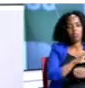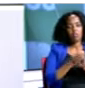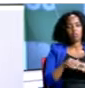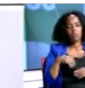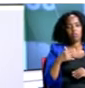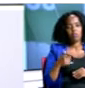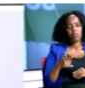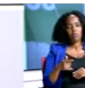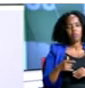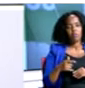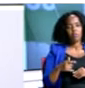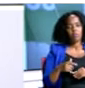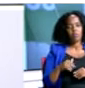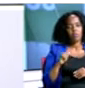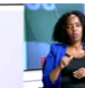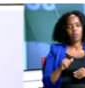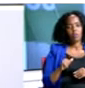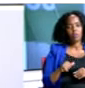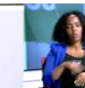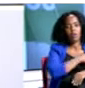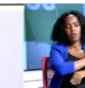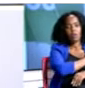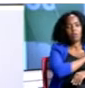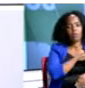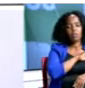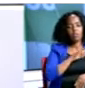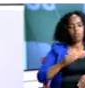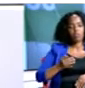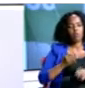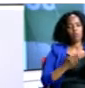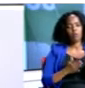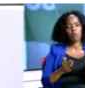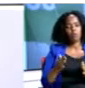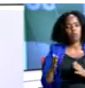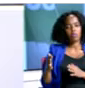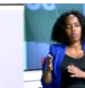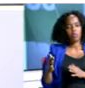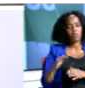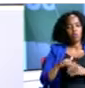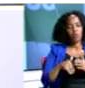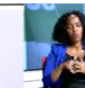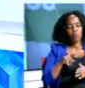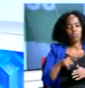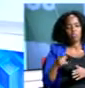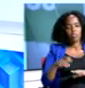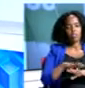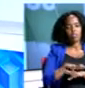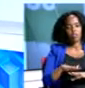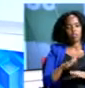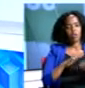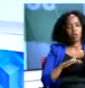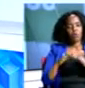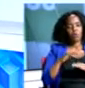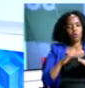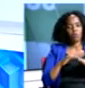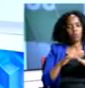jedheeti. Tole egaa hakimoonni keenyi qophiidhaa yeroo kamiyyuu uummata irratti egaa rakkoo uummata irra